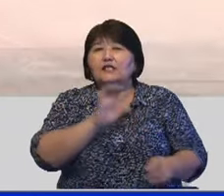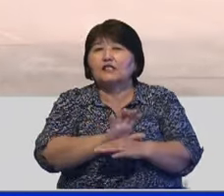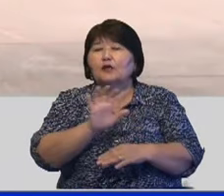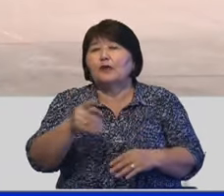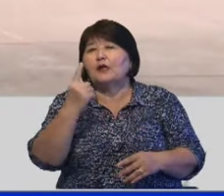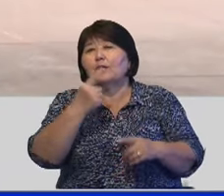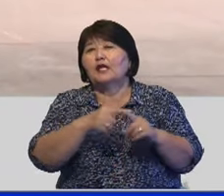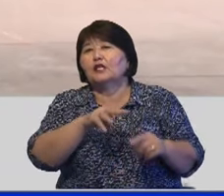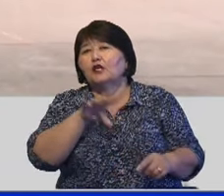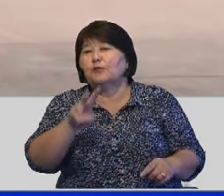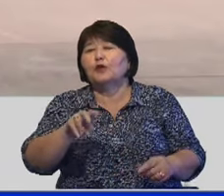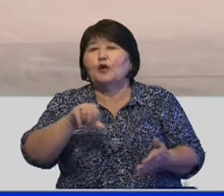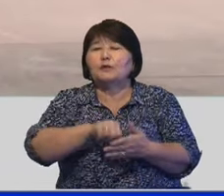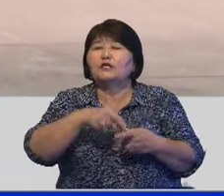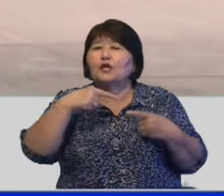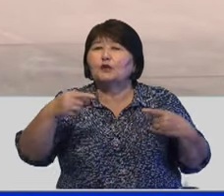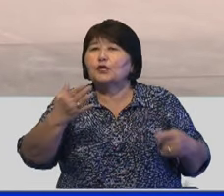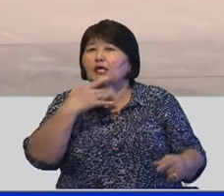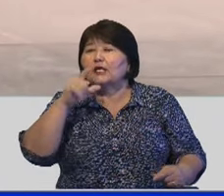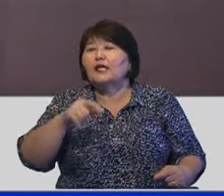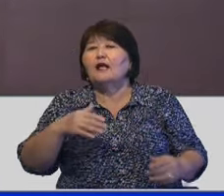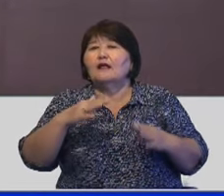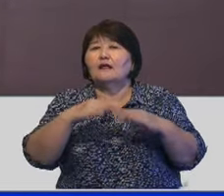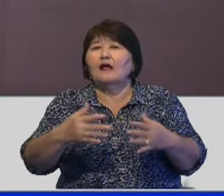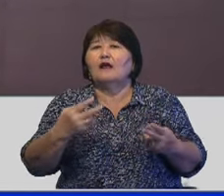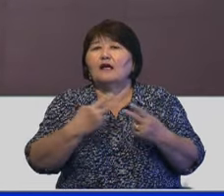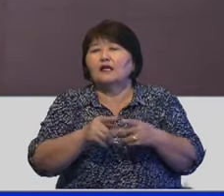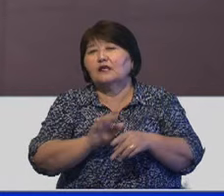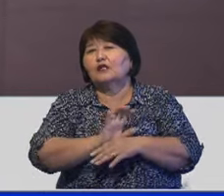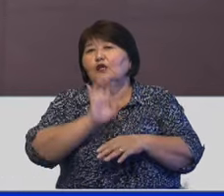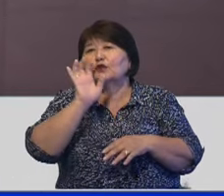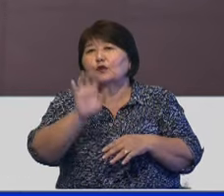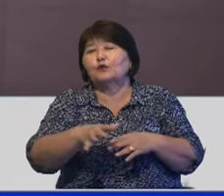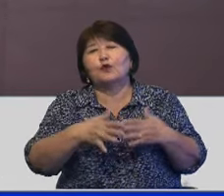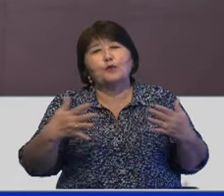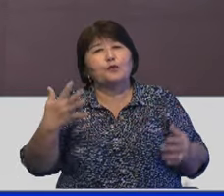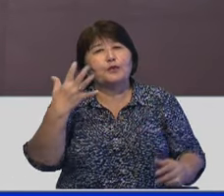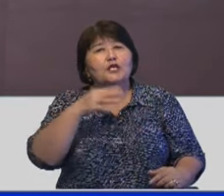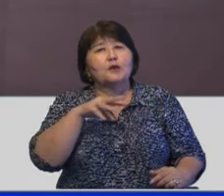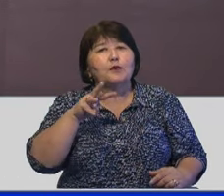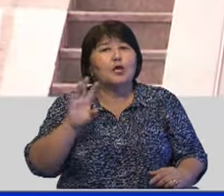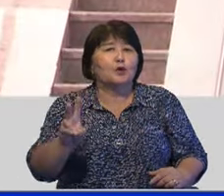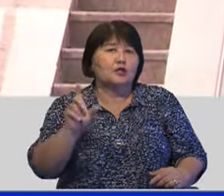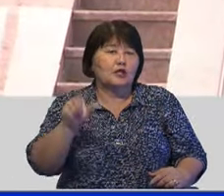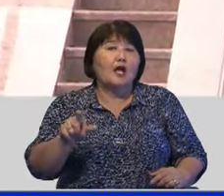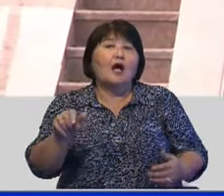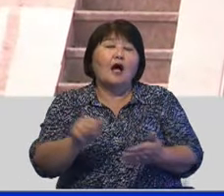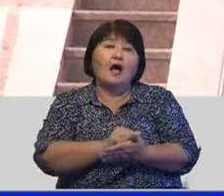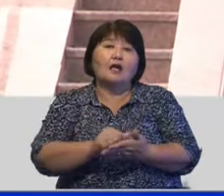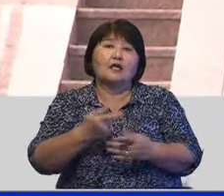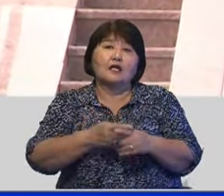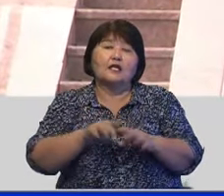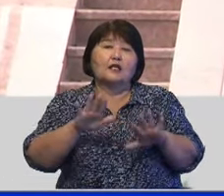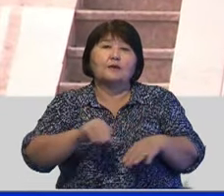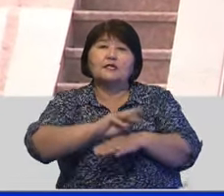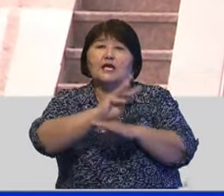депортированы 1,5 миллиона представителей других этносов. В лагеря из всех республик сослано более 5 миллионов человек. Архивисты отметили, что это